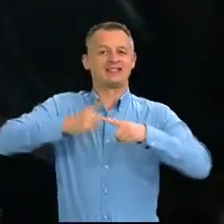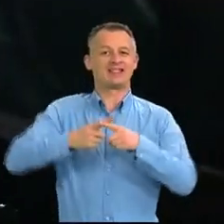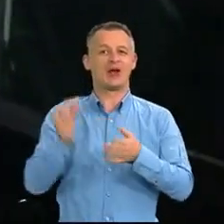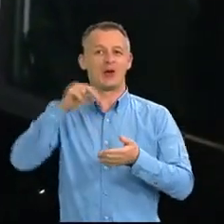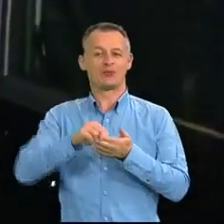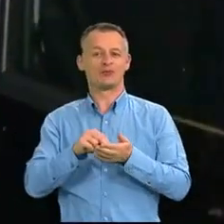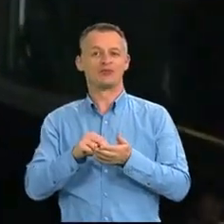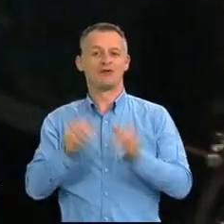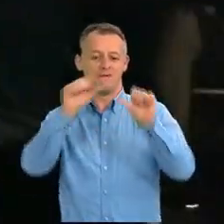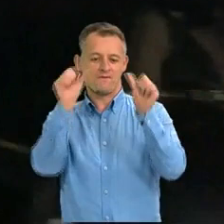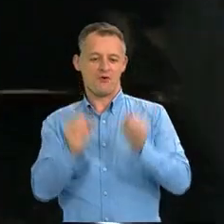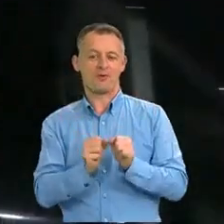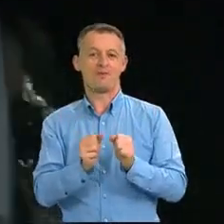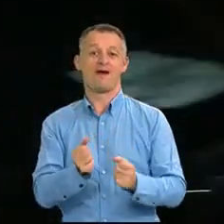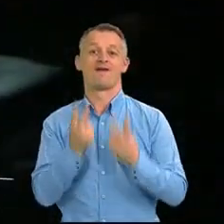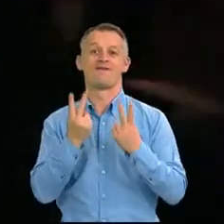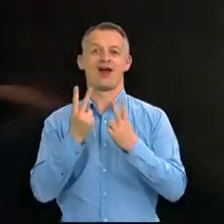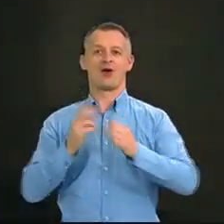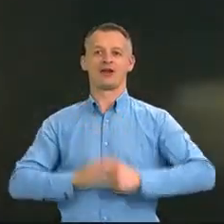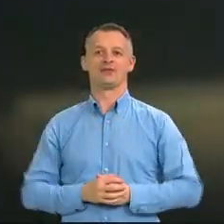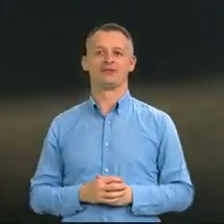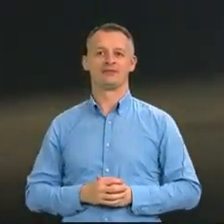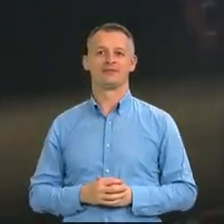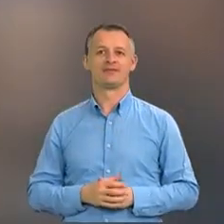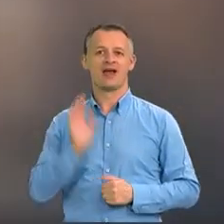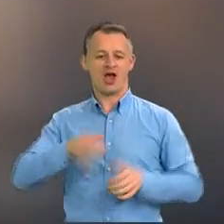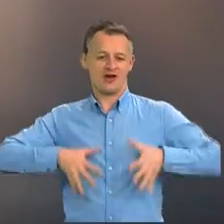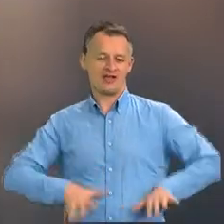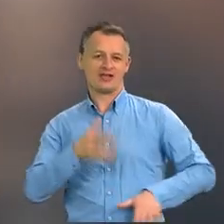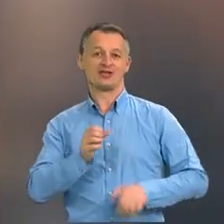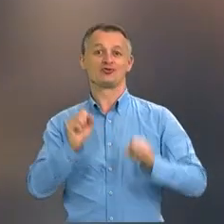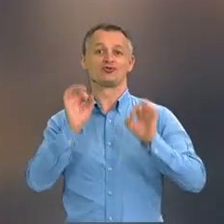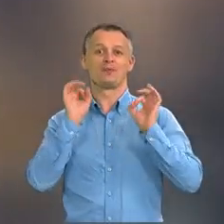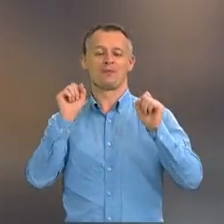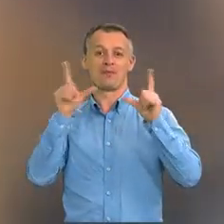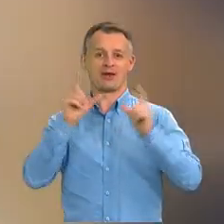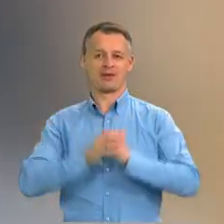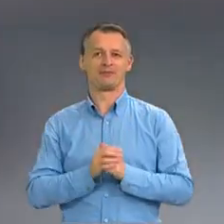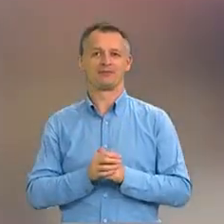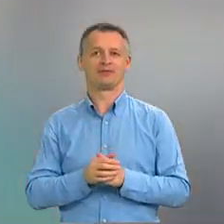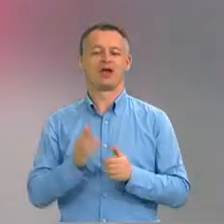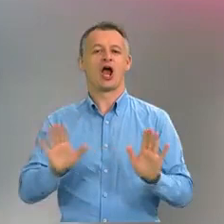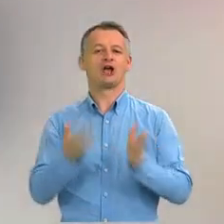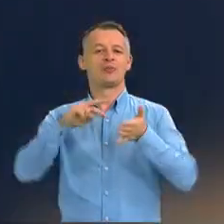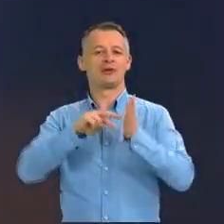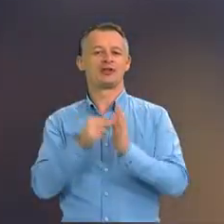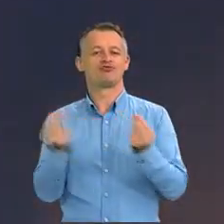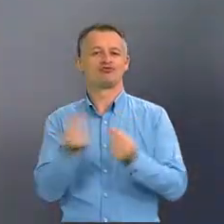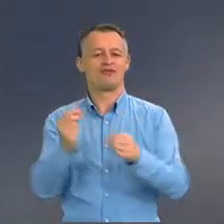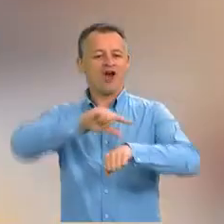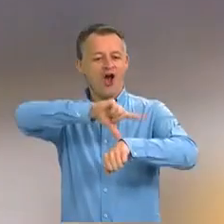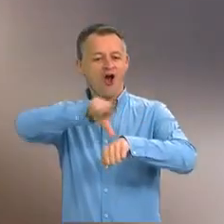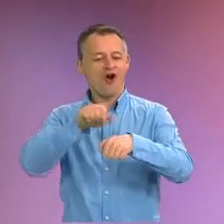valoare. You have a wonderful dress. Thank you. Pentru ca totul să fie fără cusur, au început pregătirile cu câteva